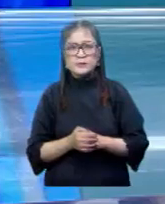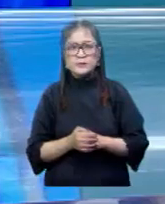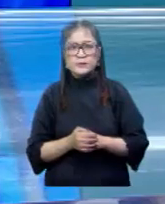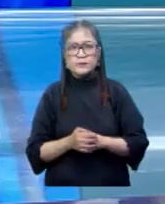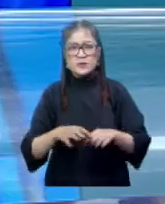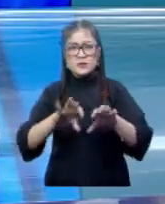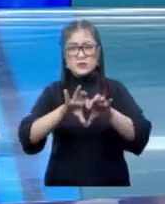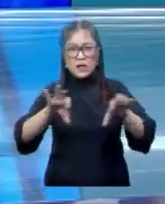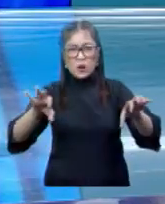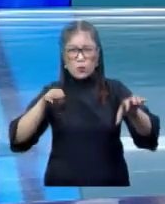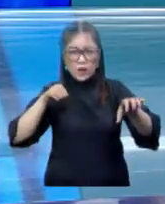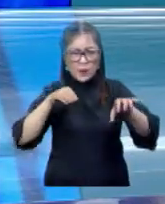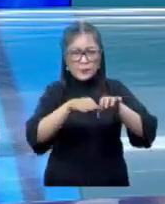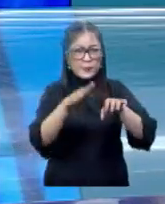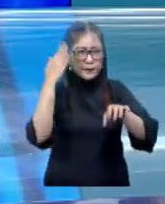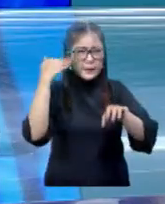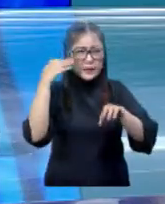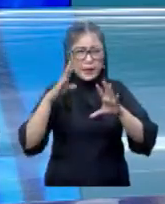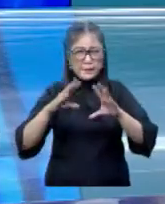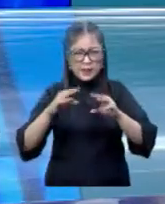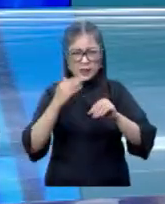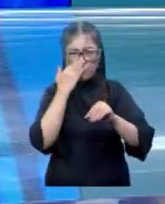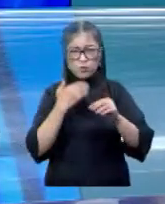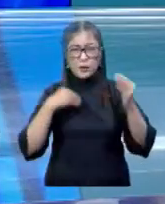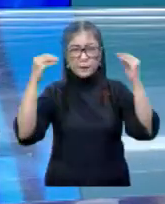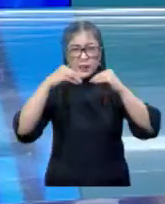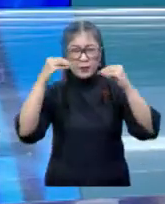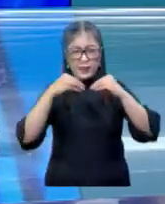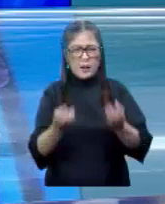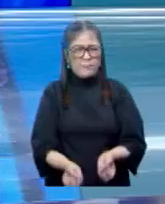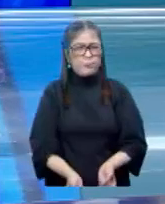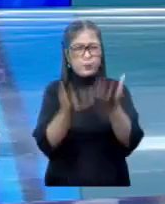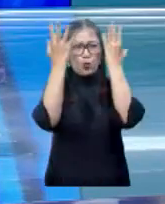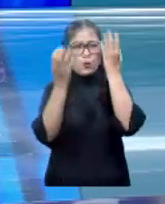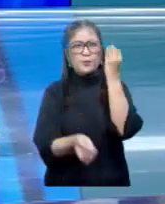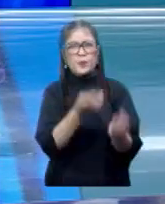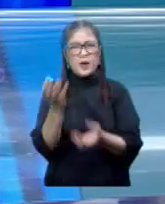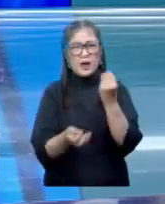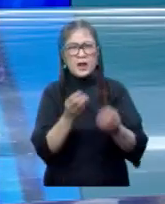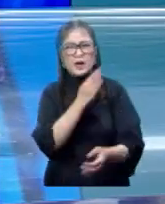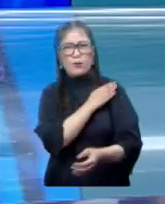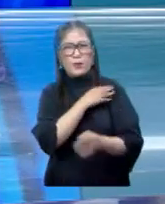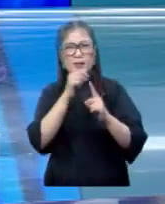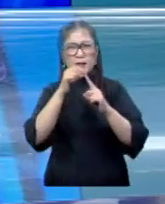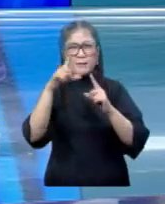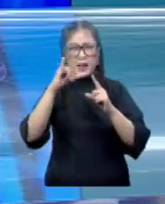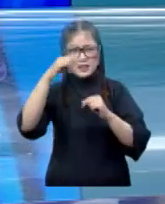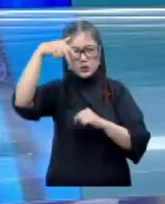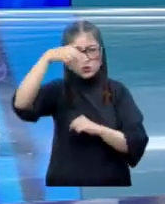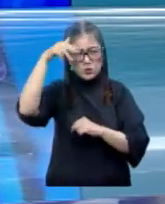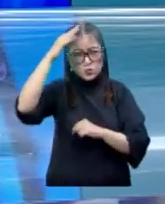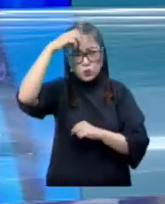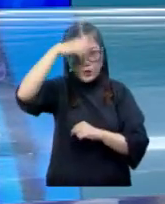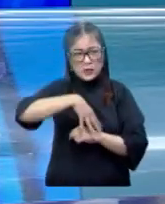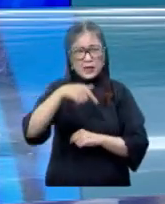Pemirsa, pipa penyalur minyak mentah milik Pertamina meledak dan terbakar di Kabupaten Pali, Sumatera Selatan. Kobaran api di pinggir jalan